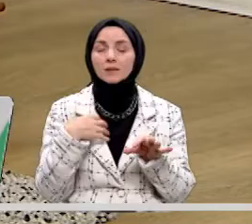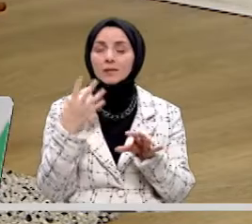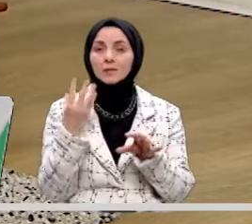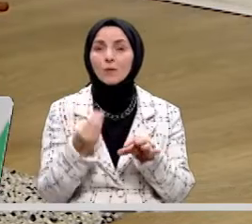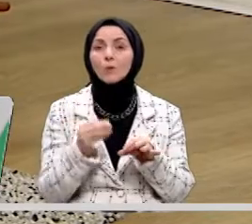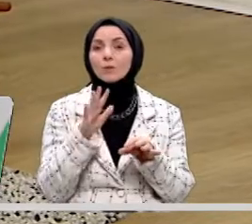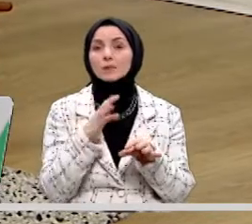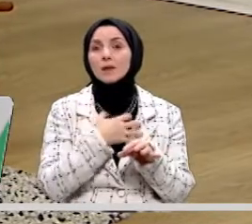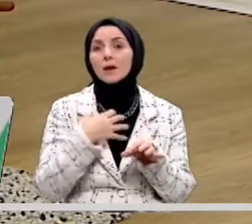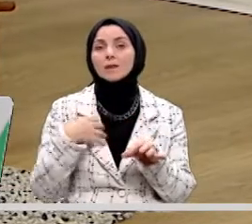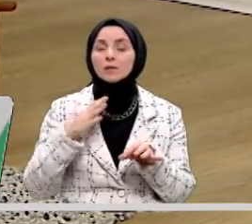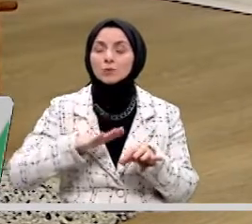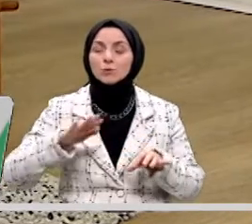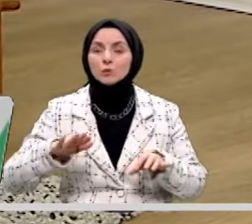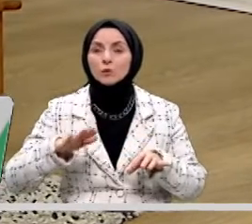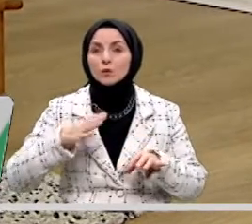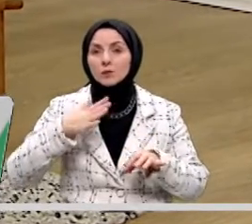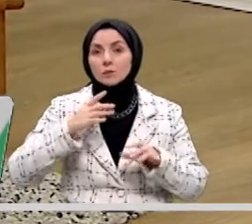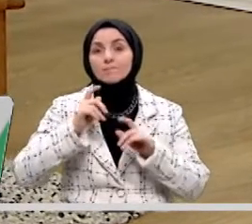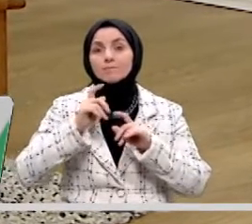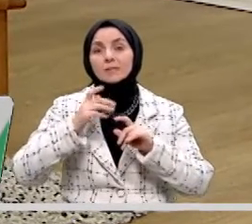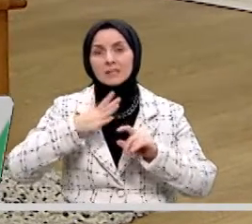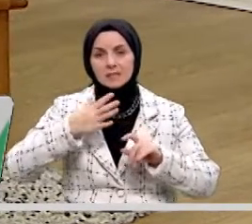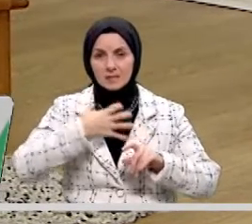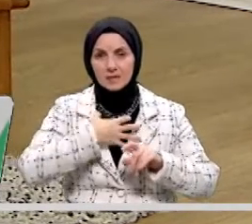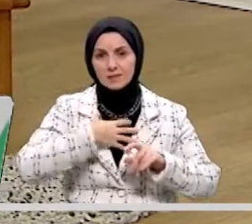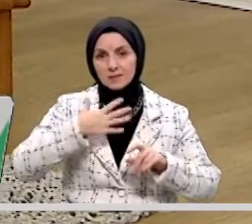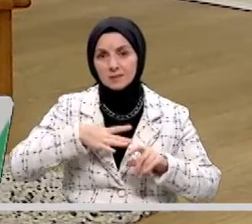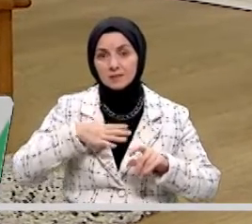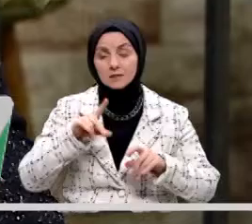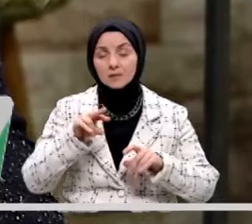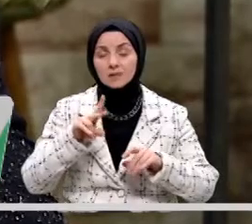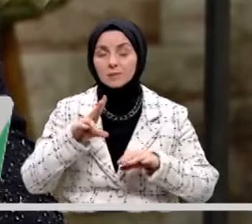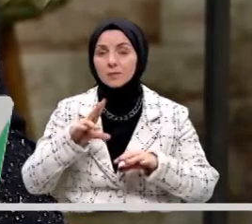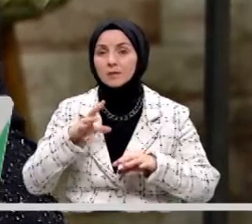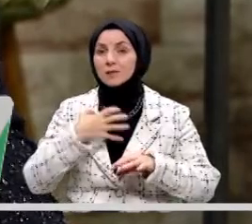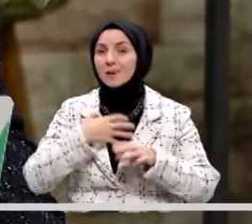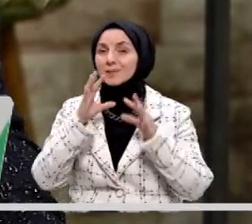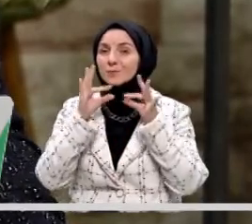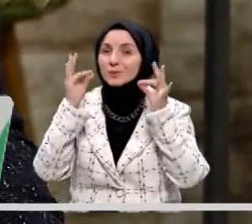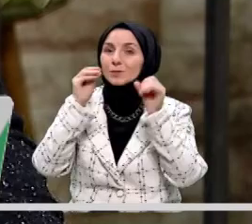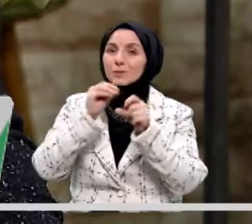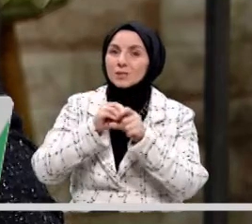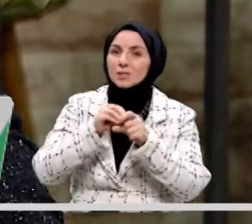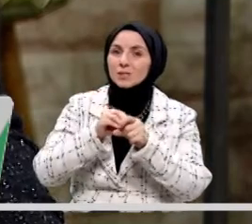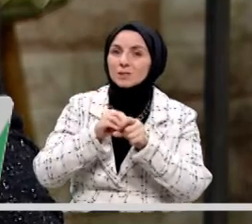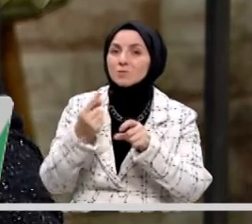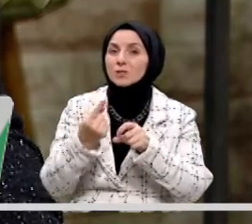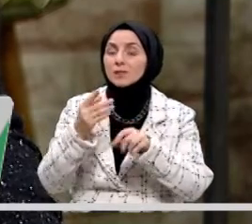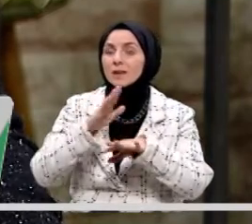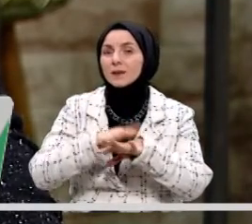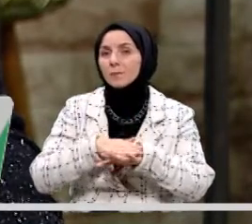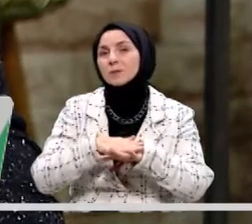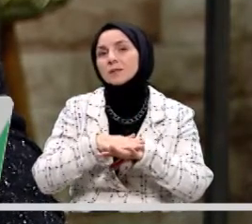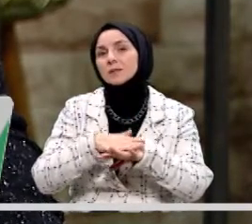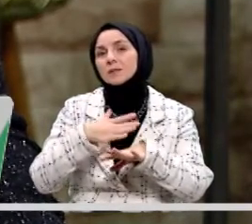oynatıyor bilerek bilmeyerek fark etmiyor ama tehlike var şuradan bir de yükümlü değildir hatta çok gördüğünüz Hep gelip seni mutlu etmeye Hani öpüyor şakır